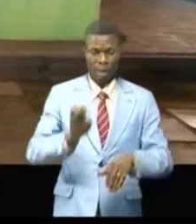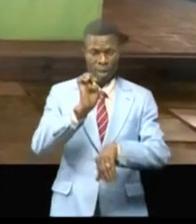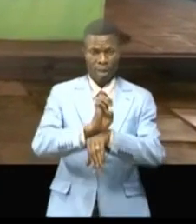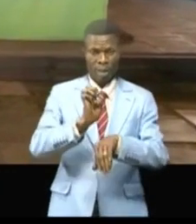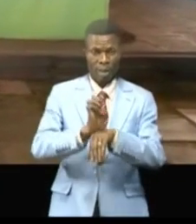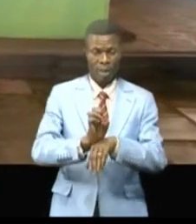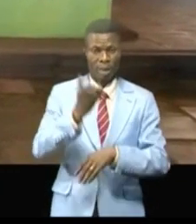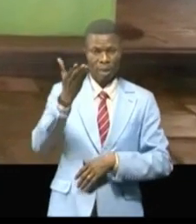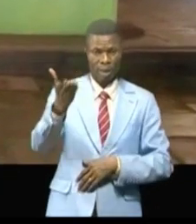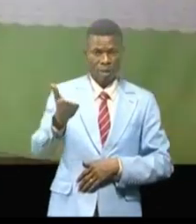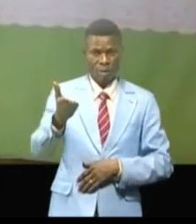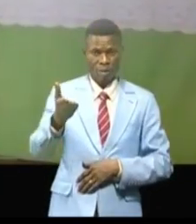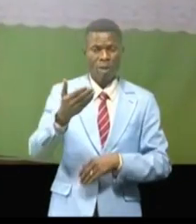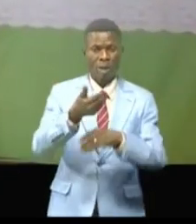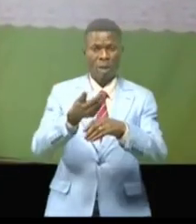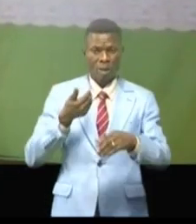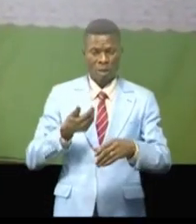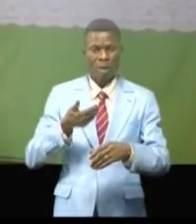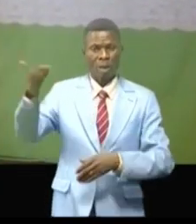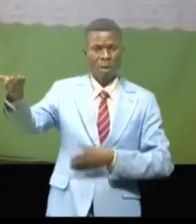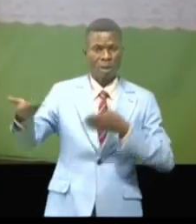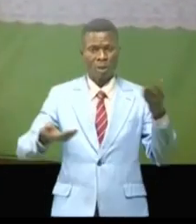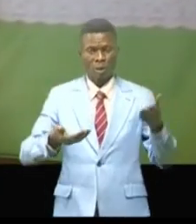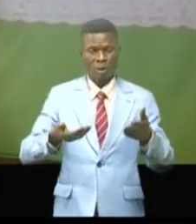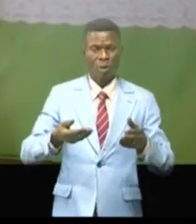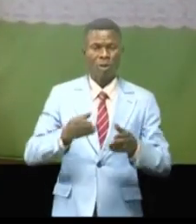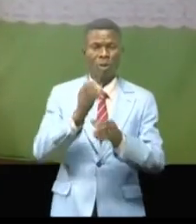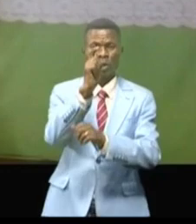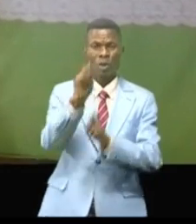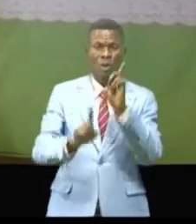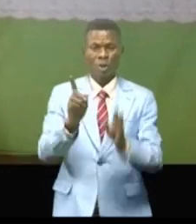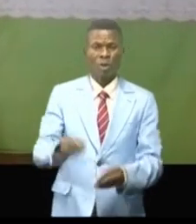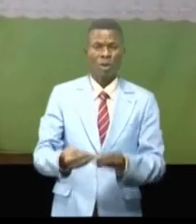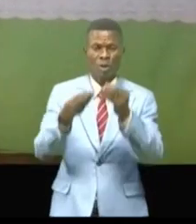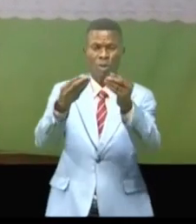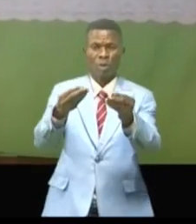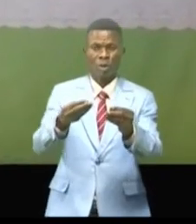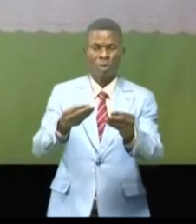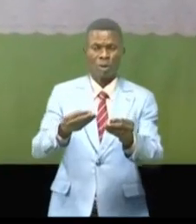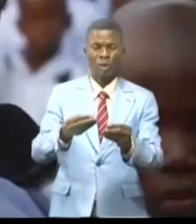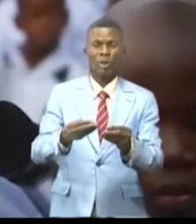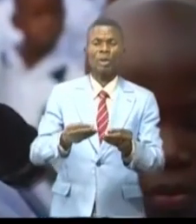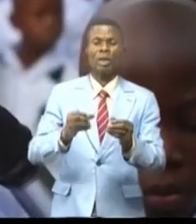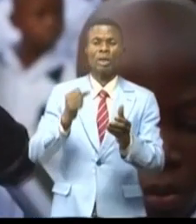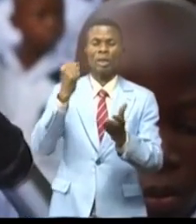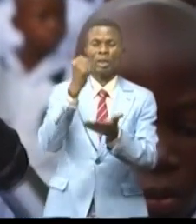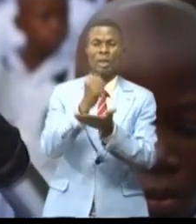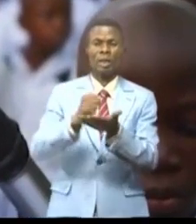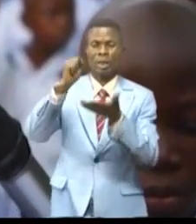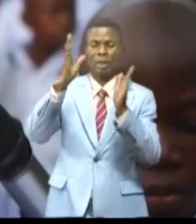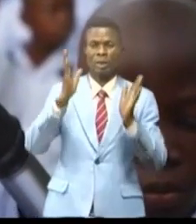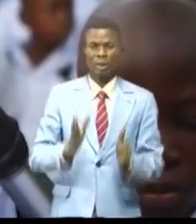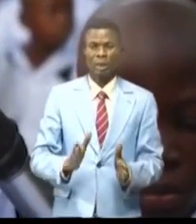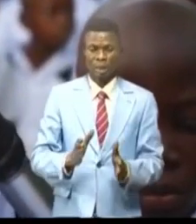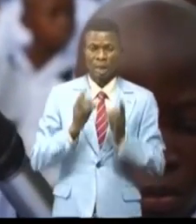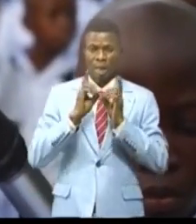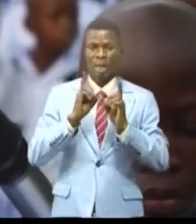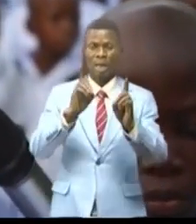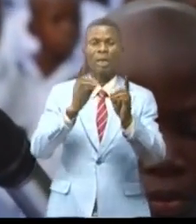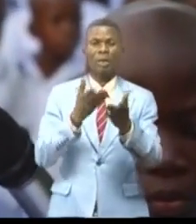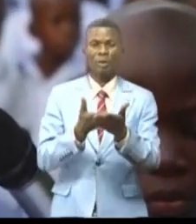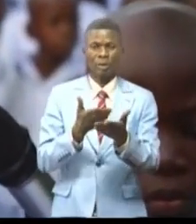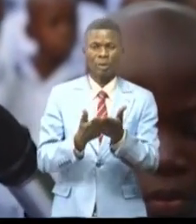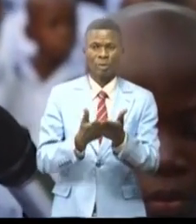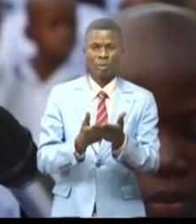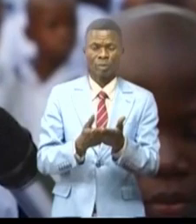petit séminaire, avant de recevoir le bouquet de fleurs lui présenté par les séminaristes. Dans leur monde de circonstances,